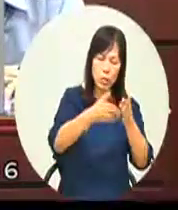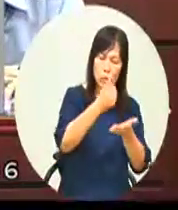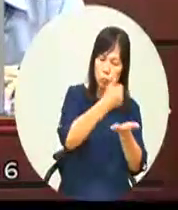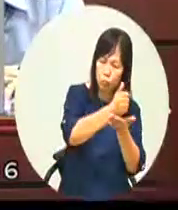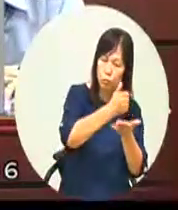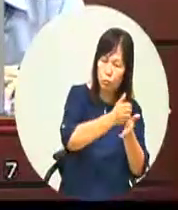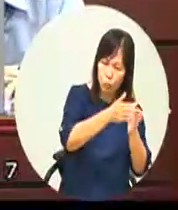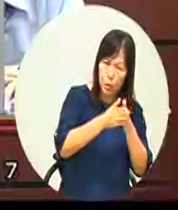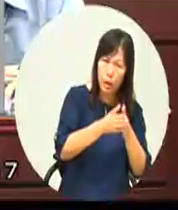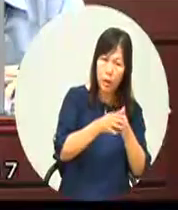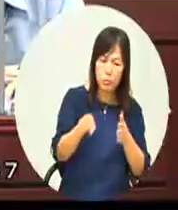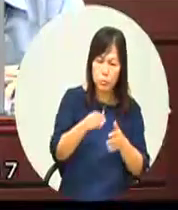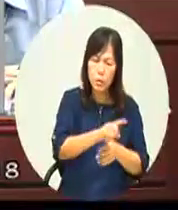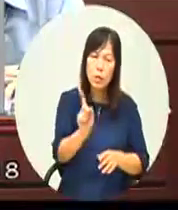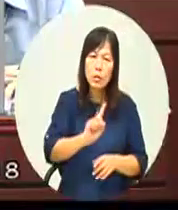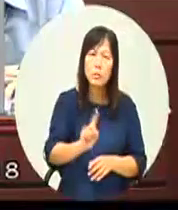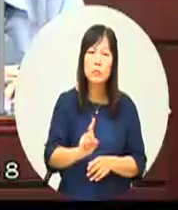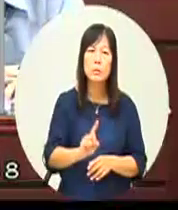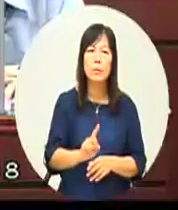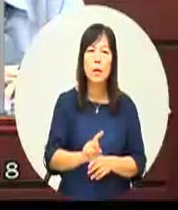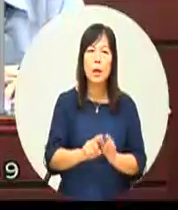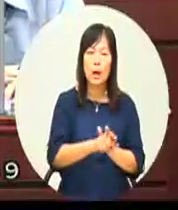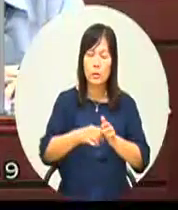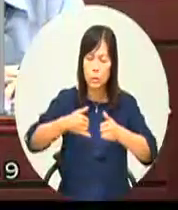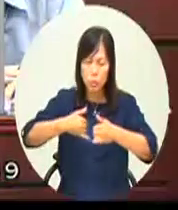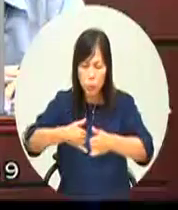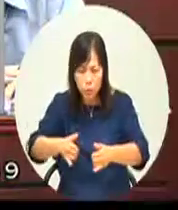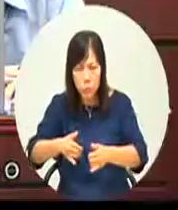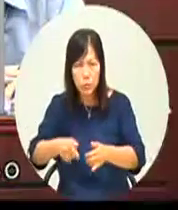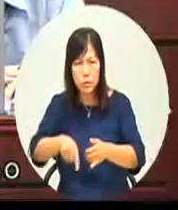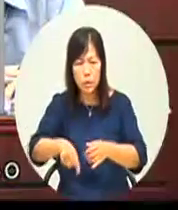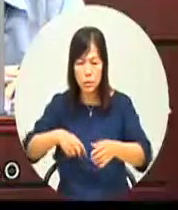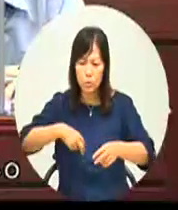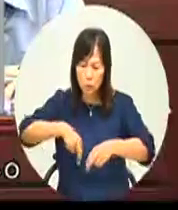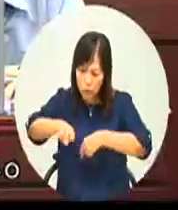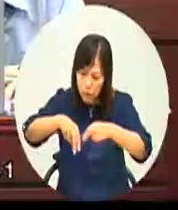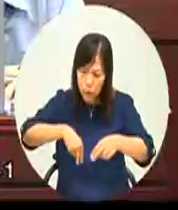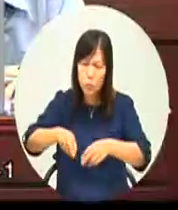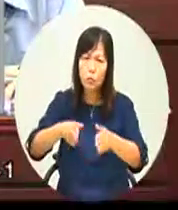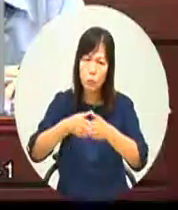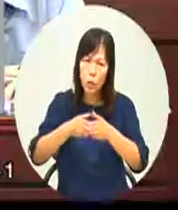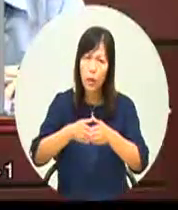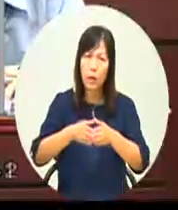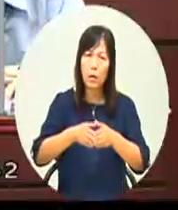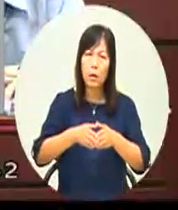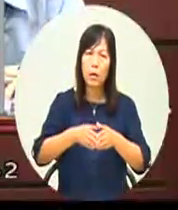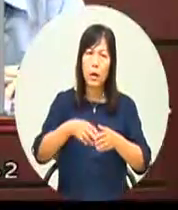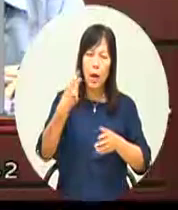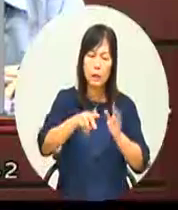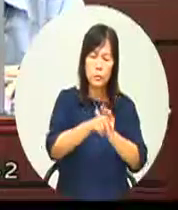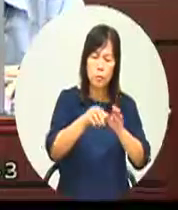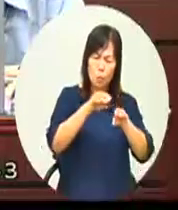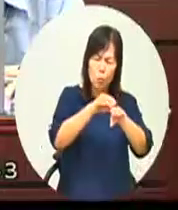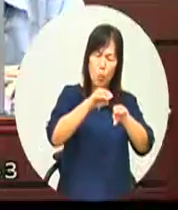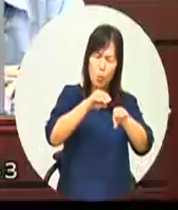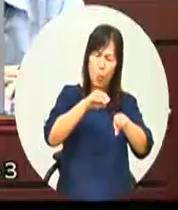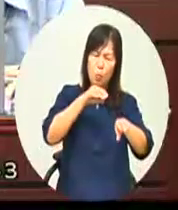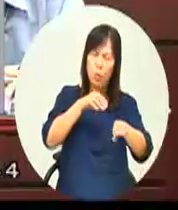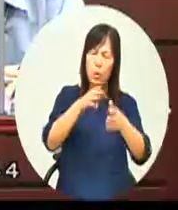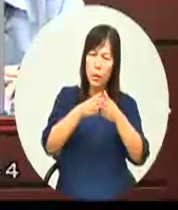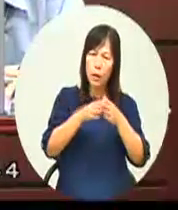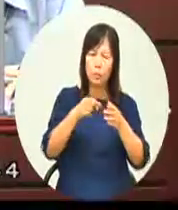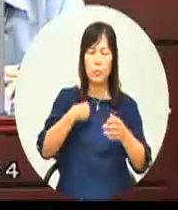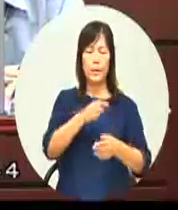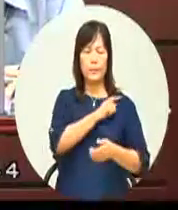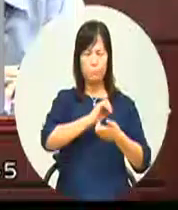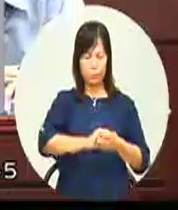对不对？到底道路是要用来通行用，还是要来堵塞用，这个是我们可以决定